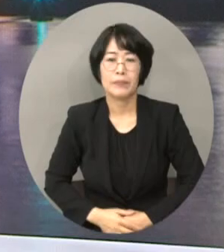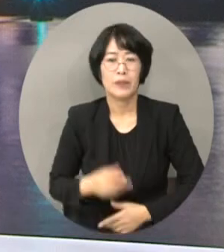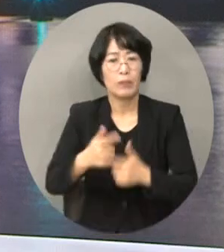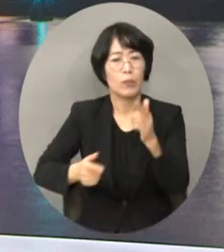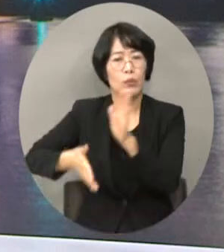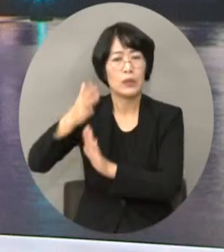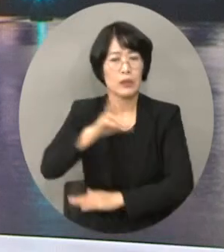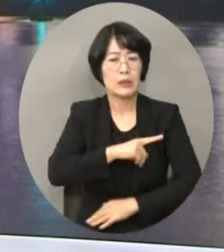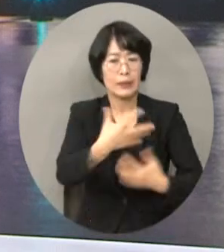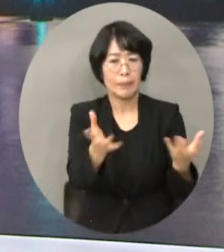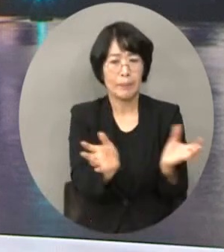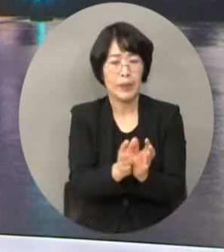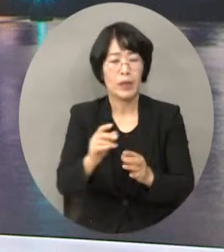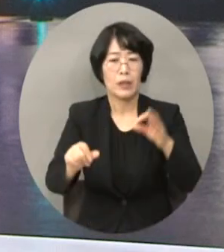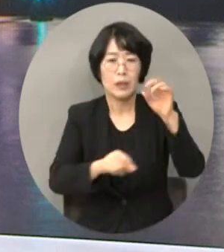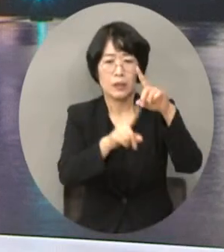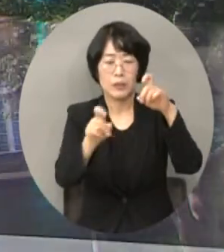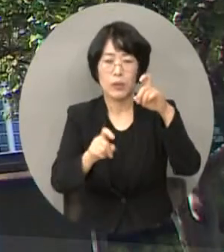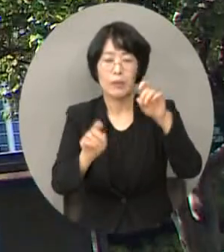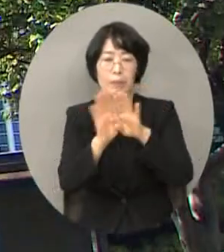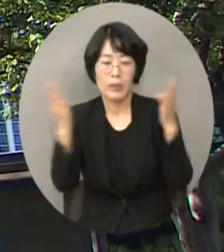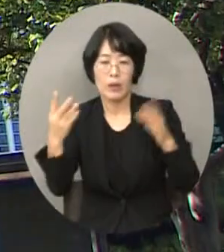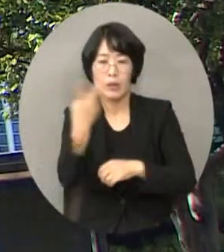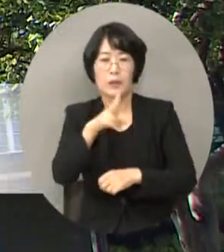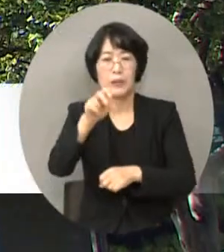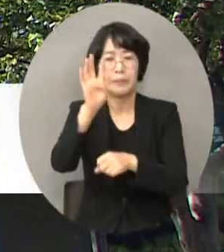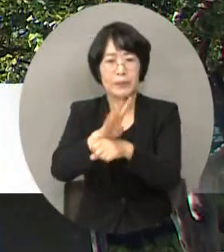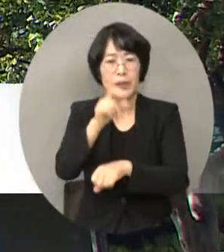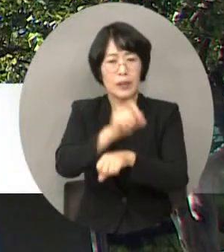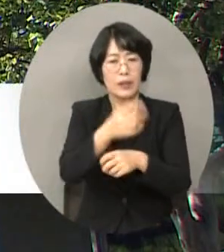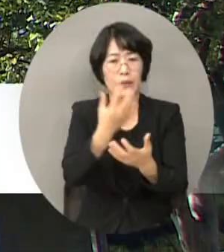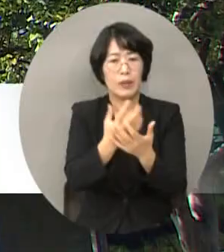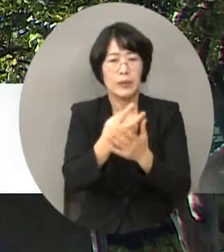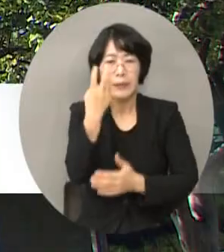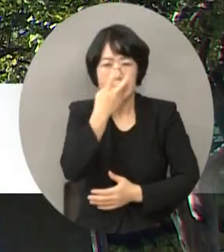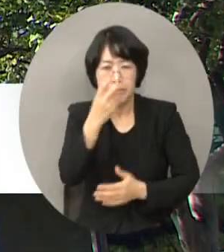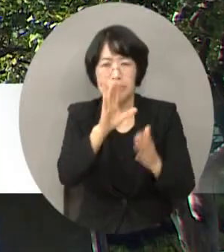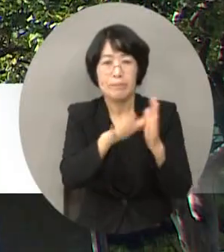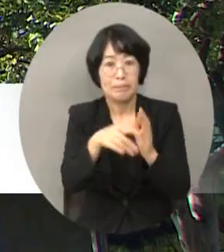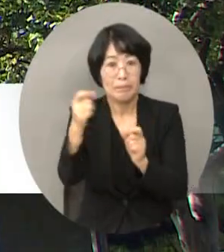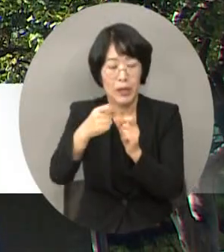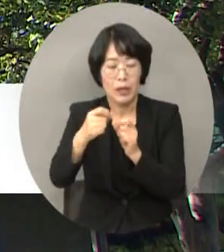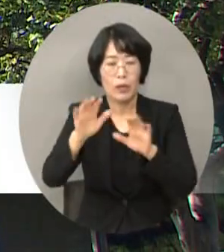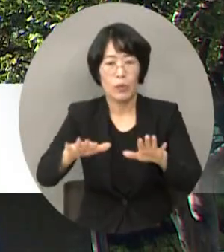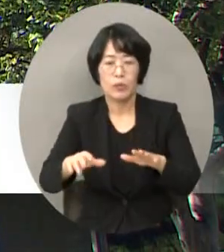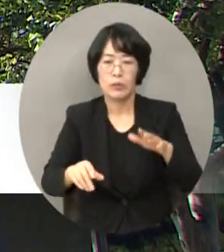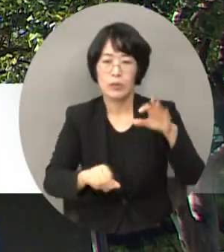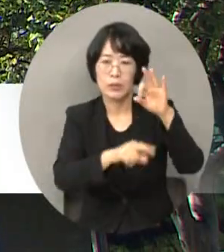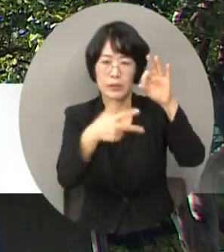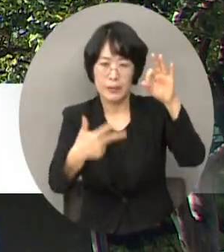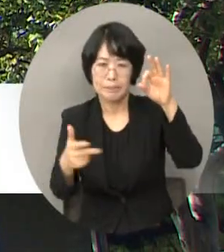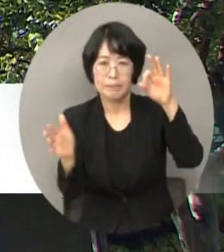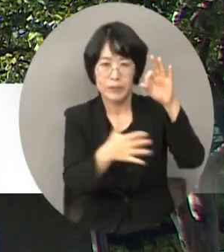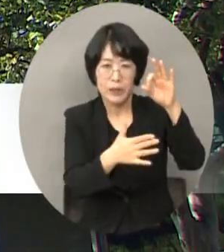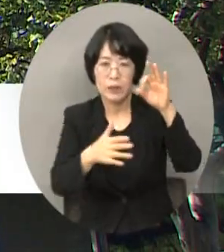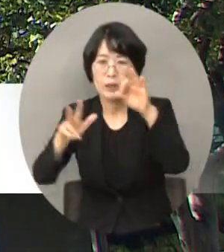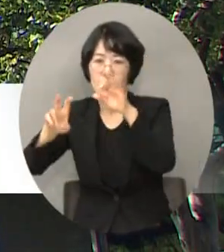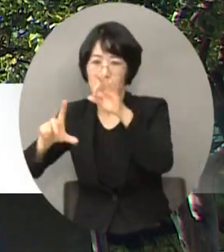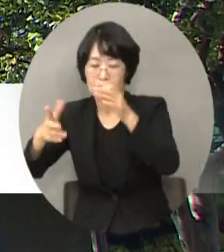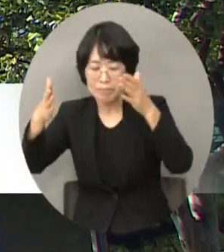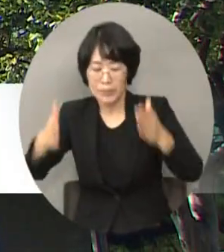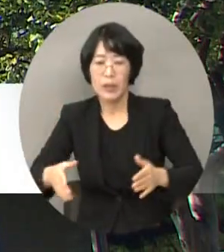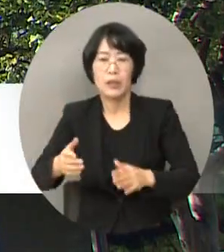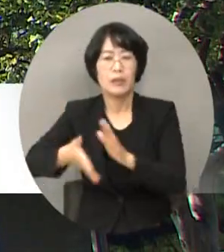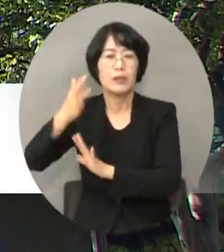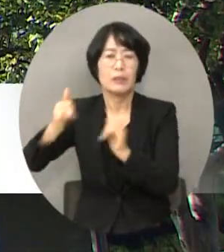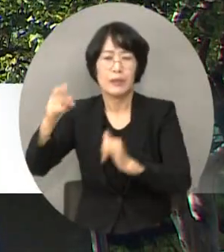목포시 의회는 다음 달 열일 2024년도 행정 사무 감사를 앞두고 오는 7일부터 25일까지 시민